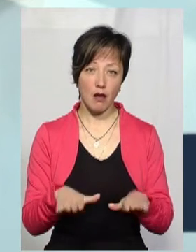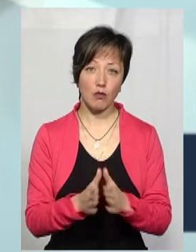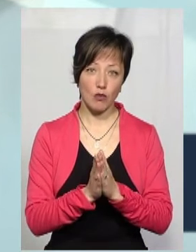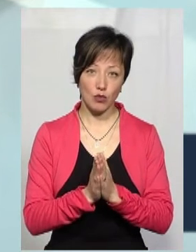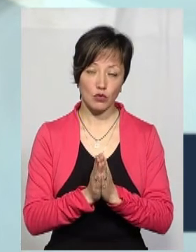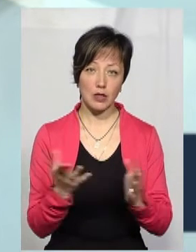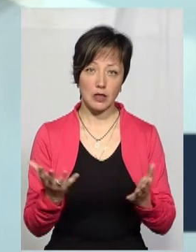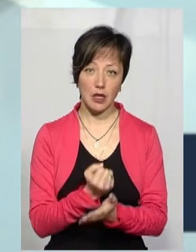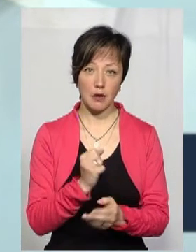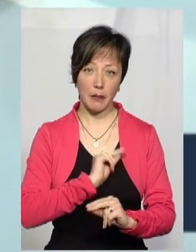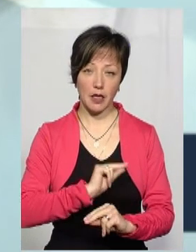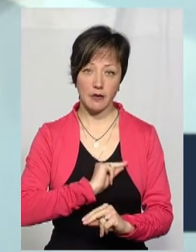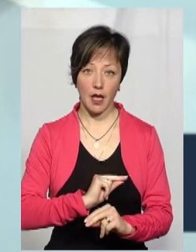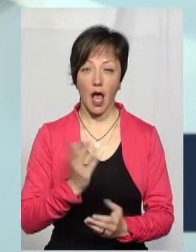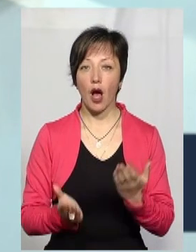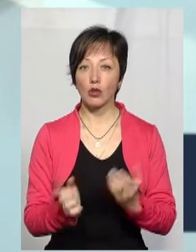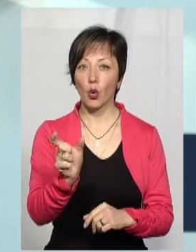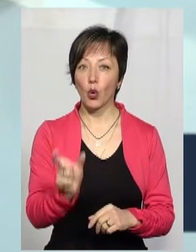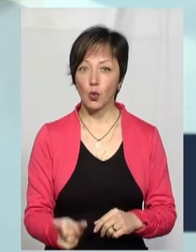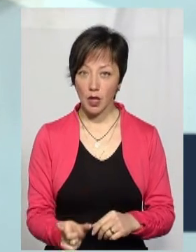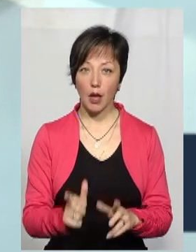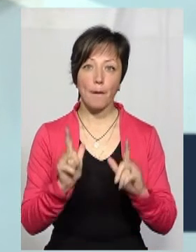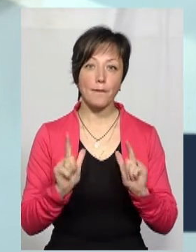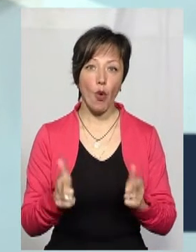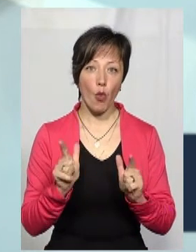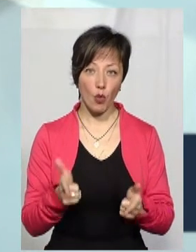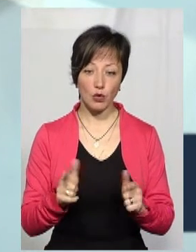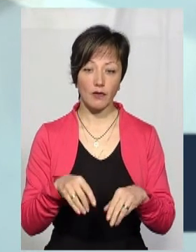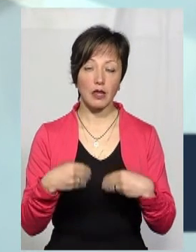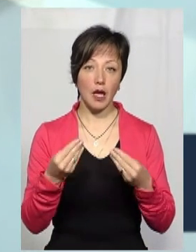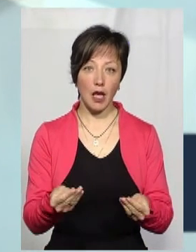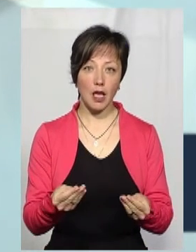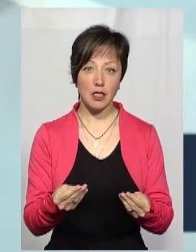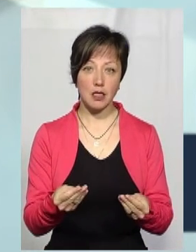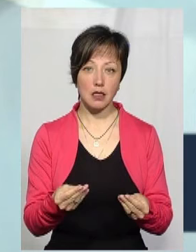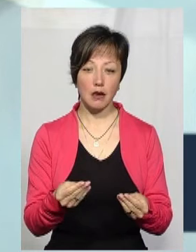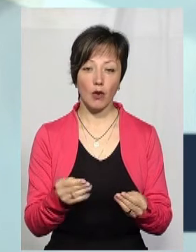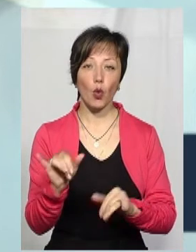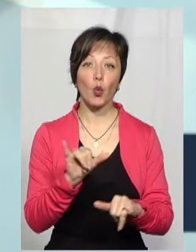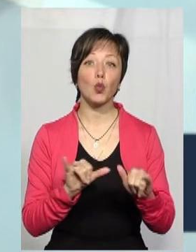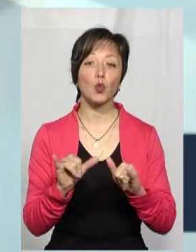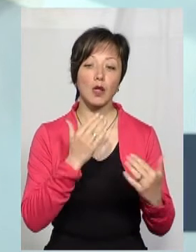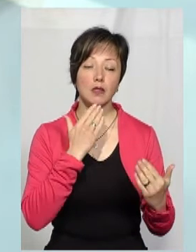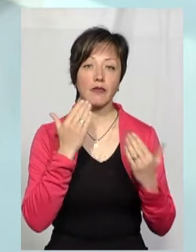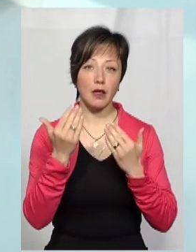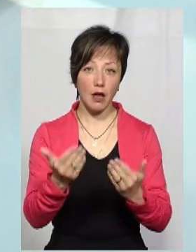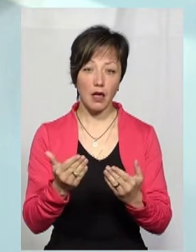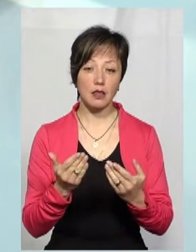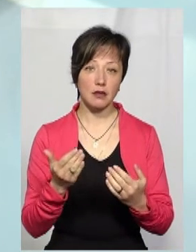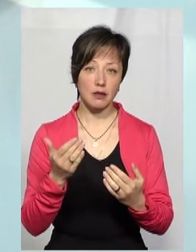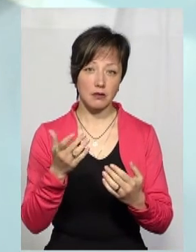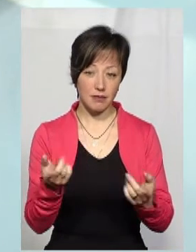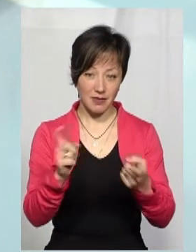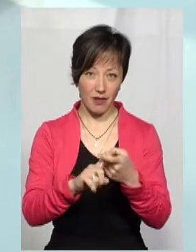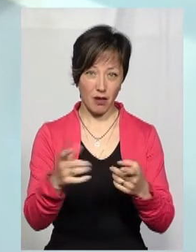шукають працівників. От, ну, якщо людина погоджується, то видається їй якби координати, куди до кого звертатися, вже зв'язують